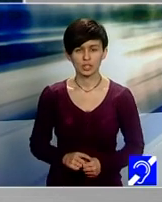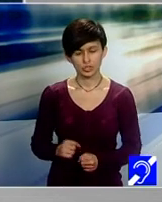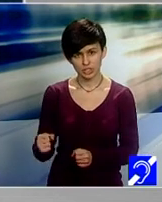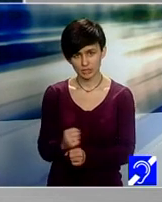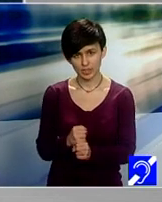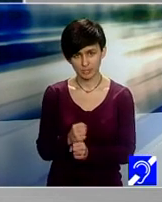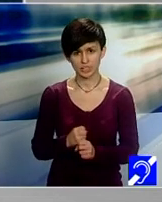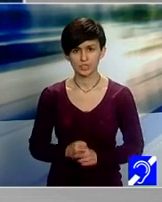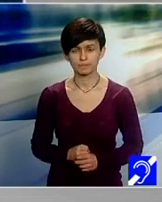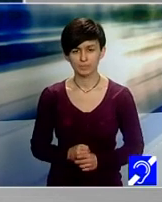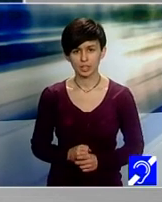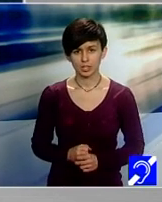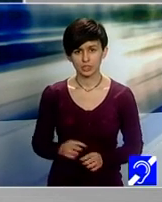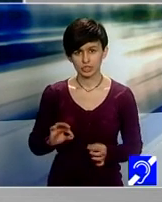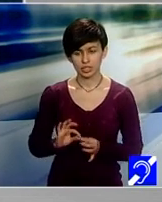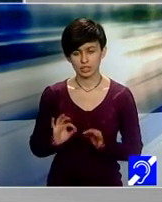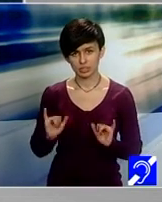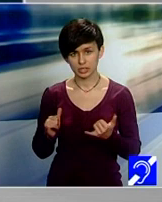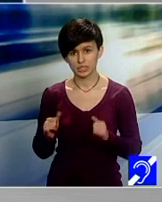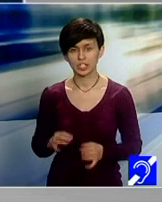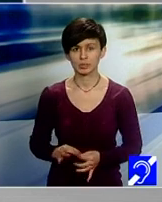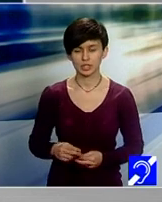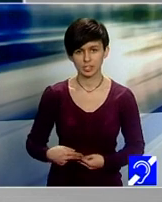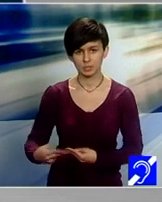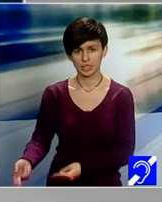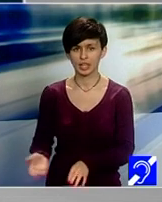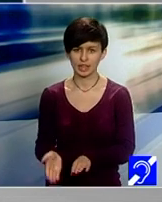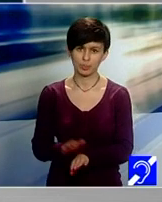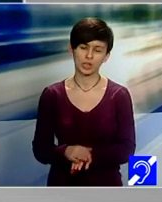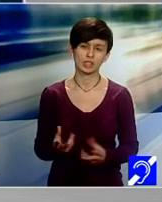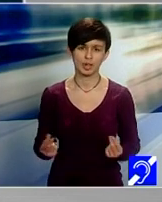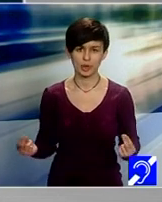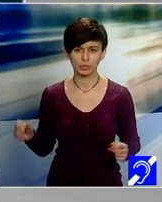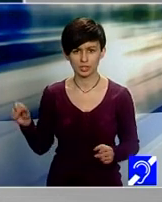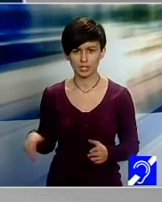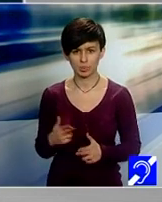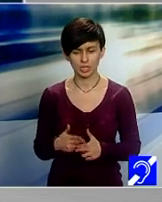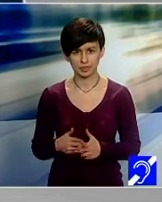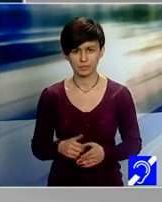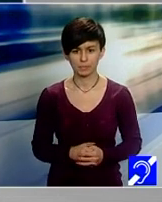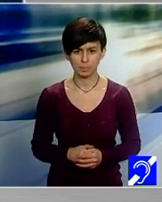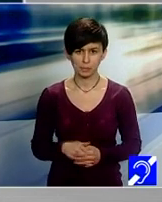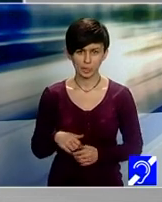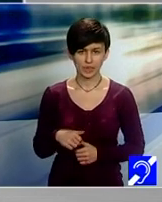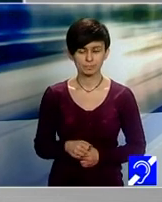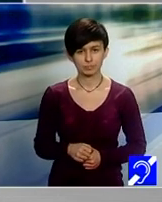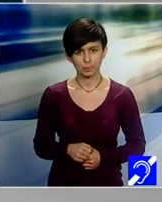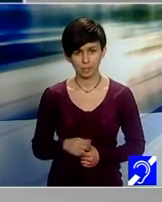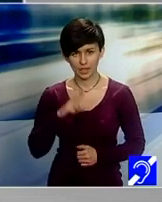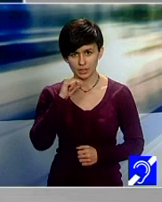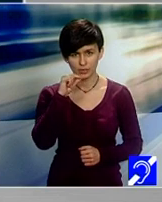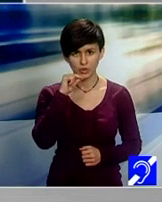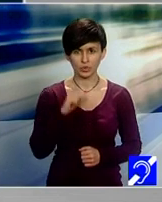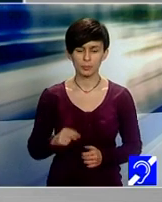condamnare la moarte a sute și chiar mii de oameni. Ei bine, vom intra în direct cu reprezentanții Coaliției Organizațiilor Pacienților